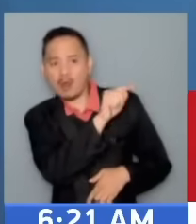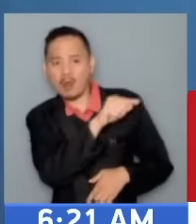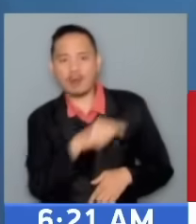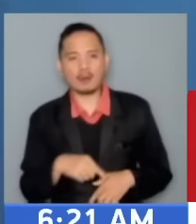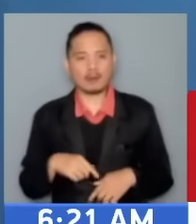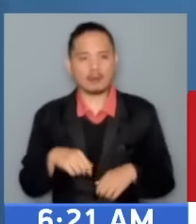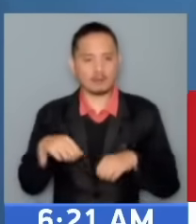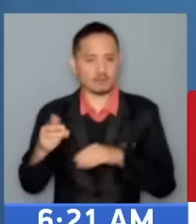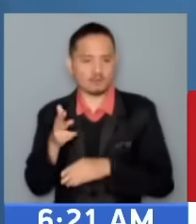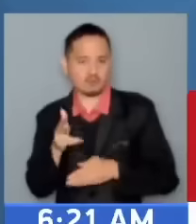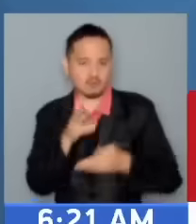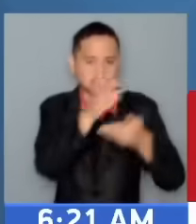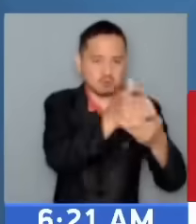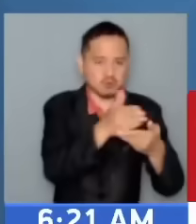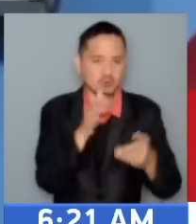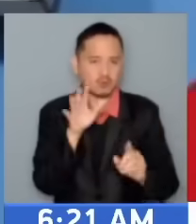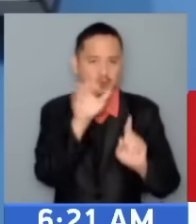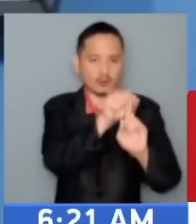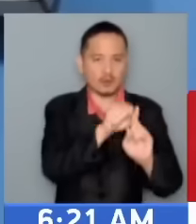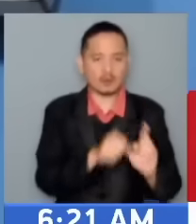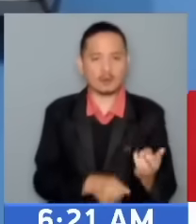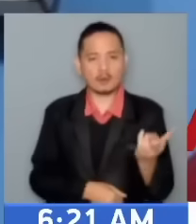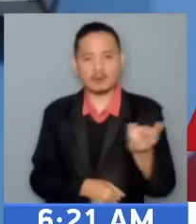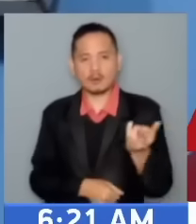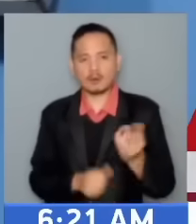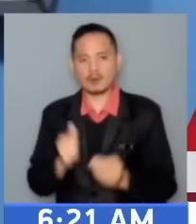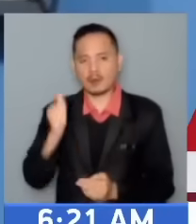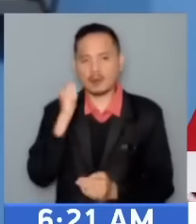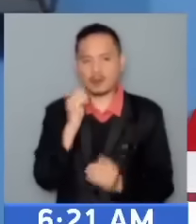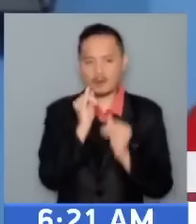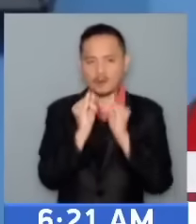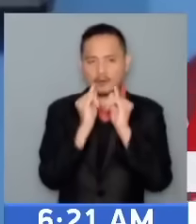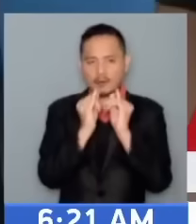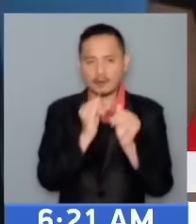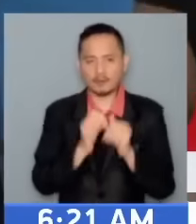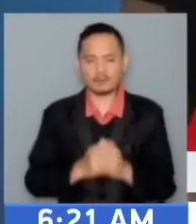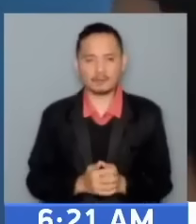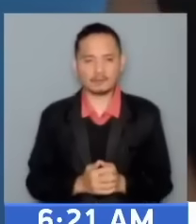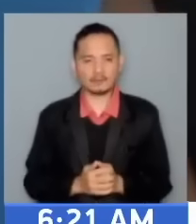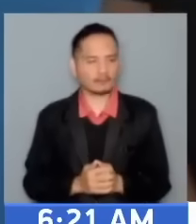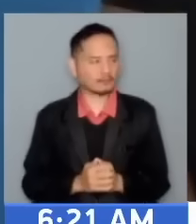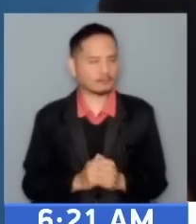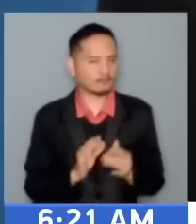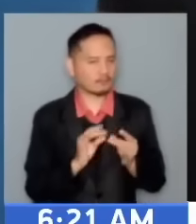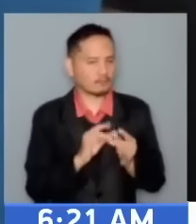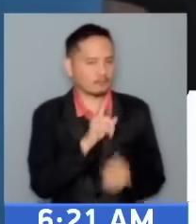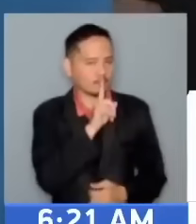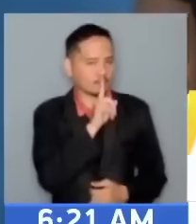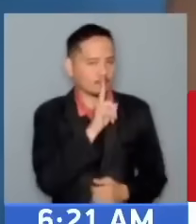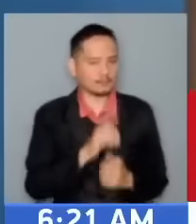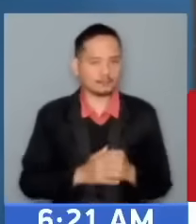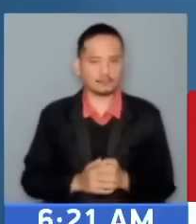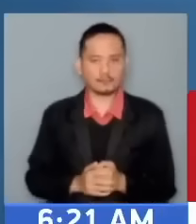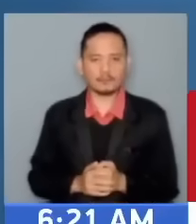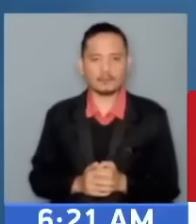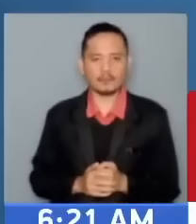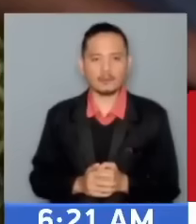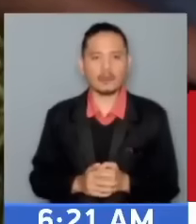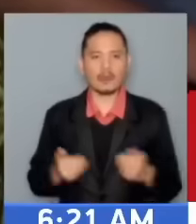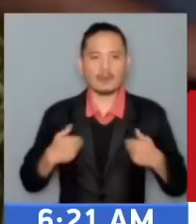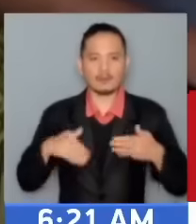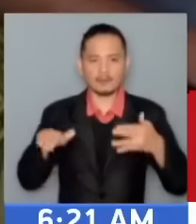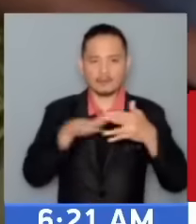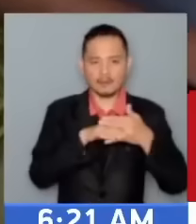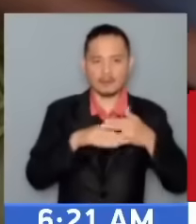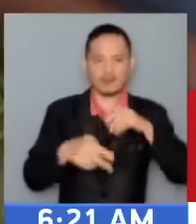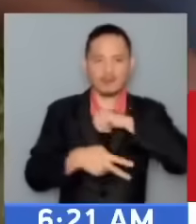namang magbigay ng pahayag ang mga suspect. Wala po kami sasabihin sir, di po kami magpapa-interview. Robbery ang isa sa pangkaso kina Manimog at De Lima.